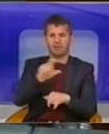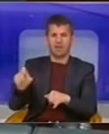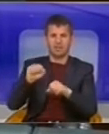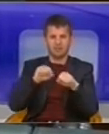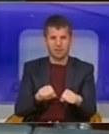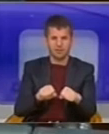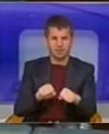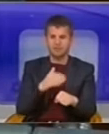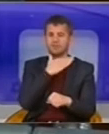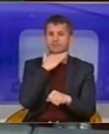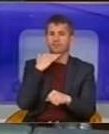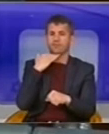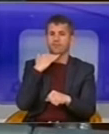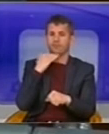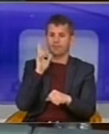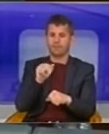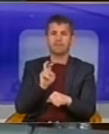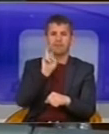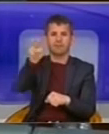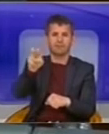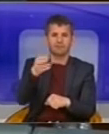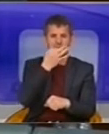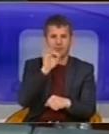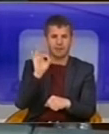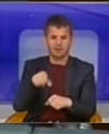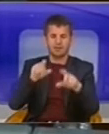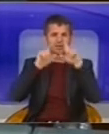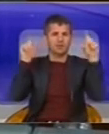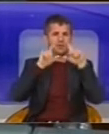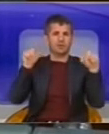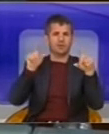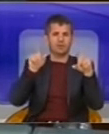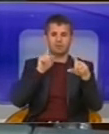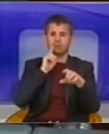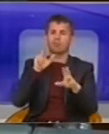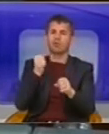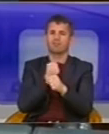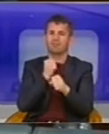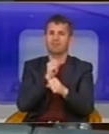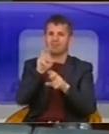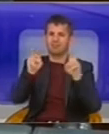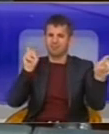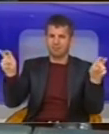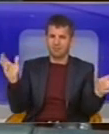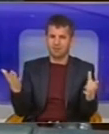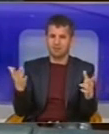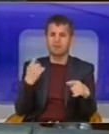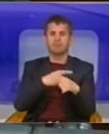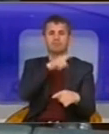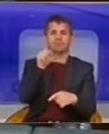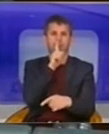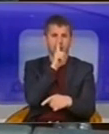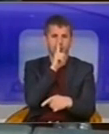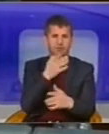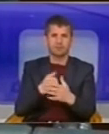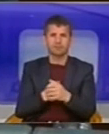qeveritarëve, ku shumë prej tyre edhe vetë po përfitojnë mirë nga këto institucione ku janë të angazhuar, prandaj edhe po heshtin.